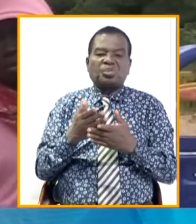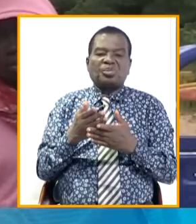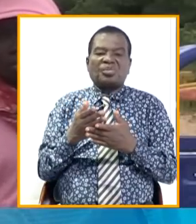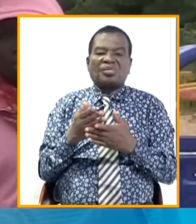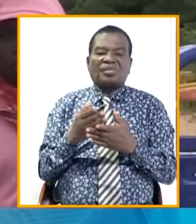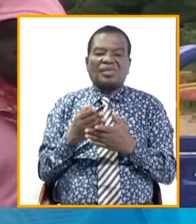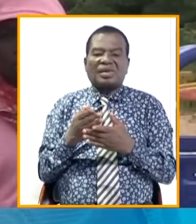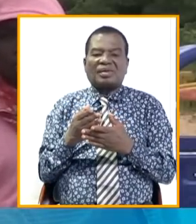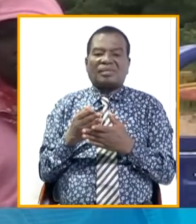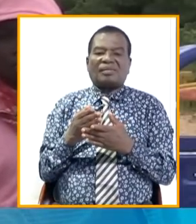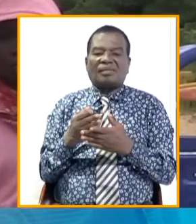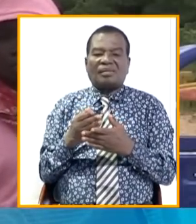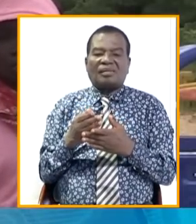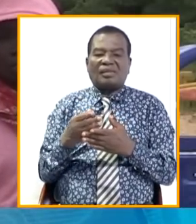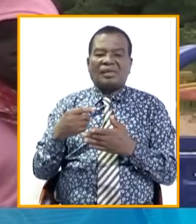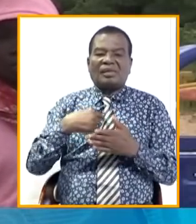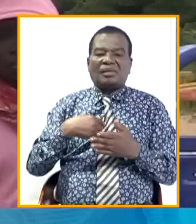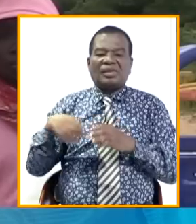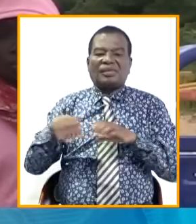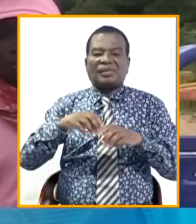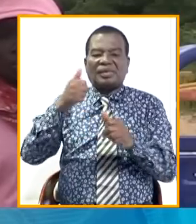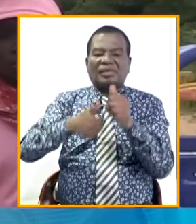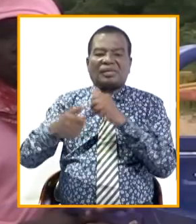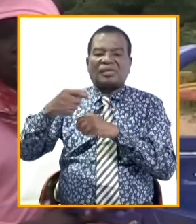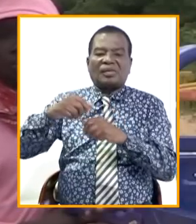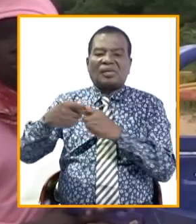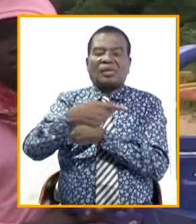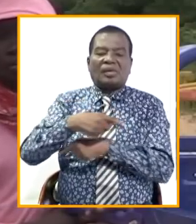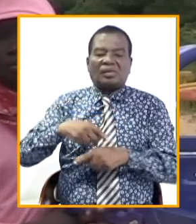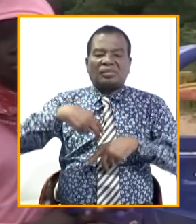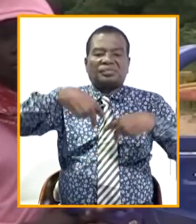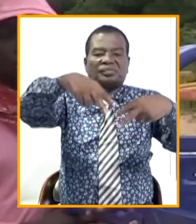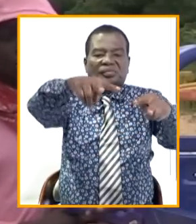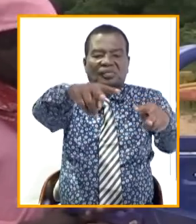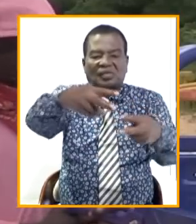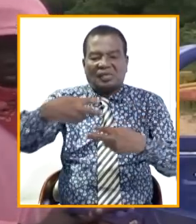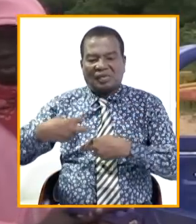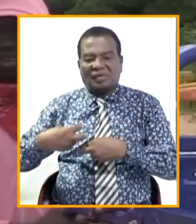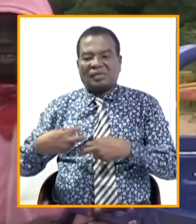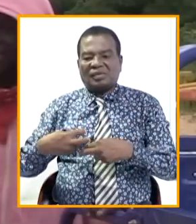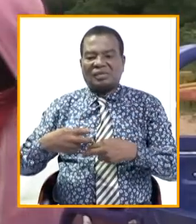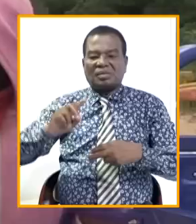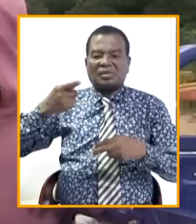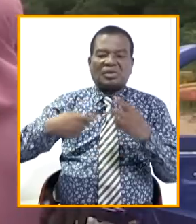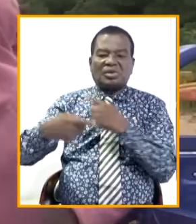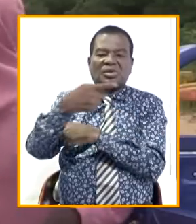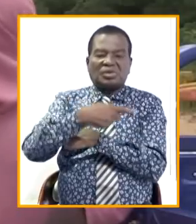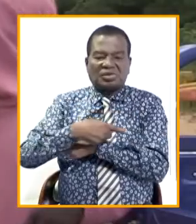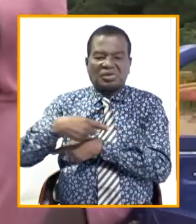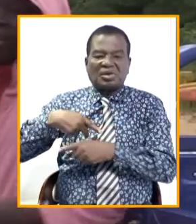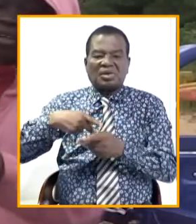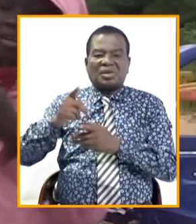décriée. Moi, je fais chaque jour les va-et-vient. Le premier jour, en passant, on m'a dit 1000 francs pour moi, 500 pour la